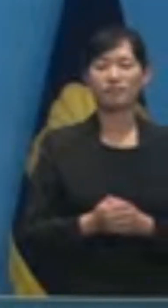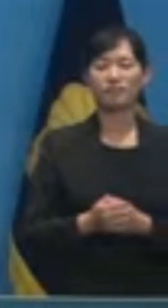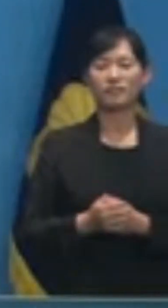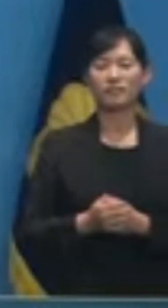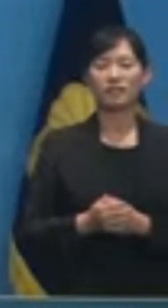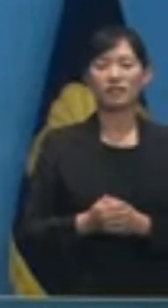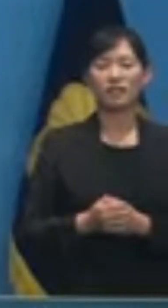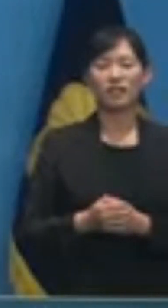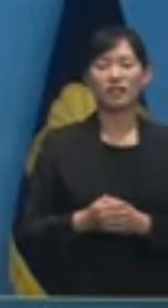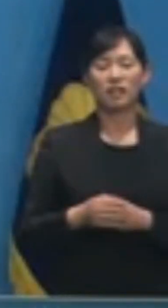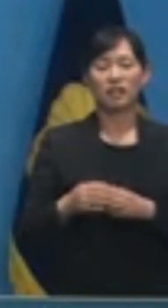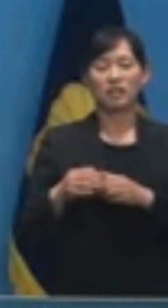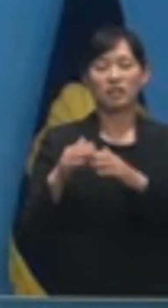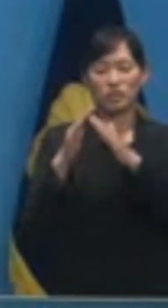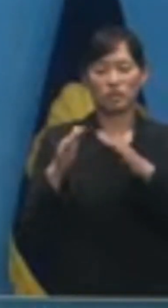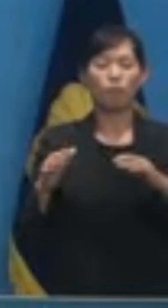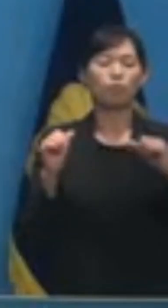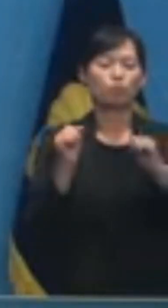박영일 전국위원장님이십니다.